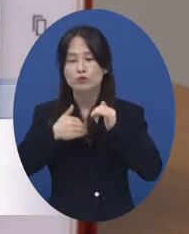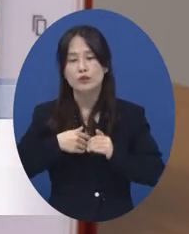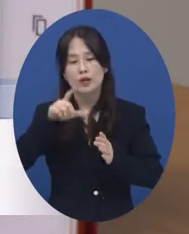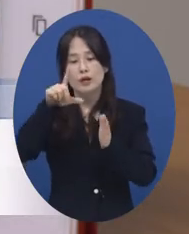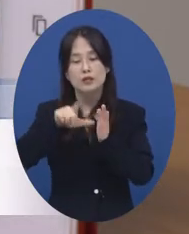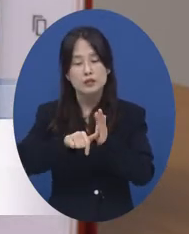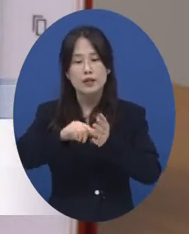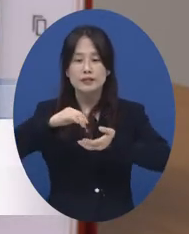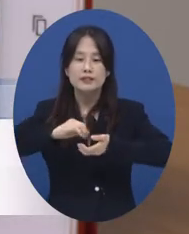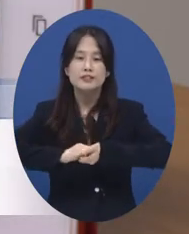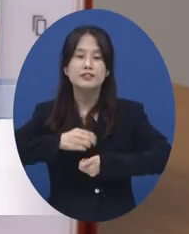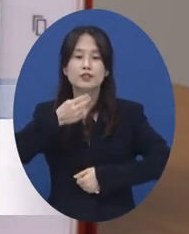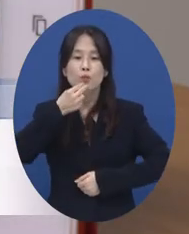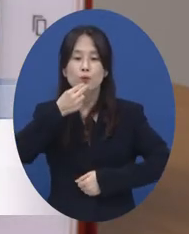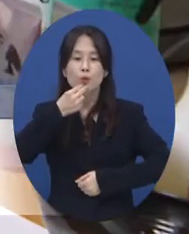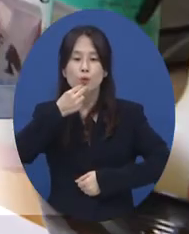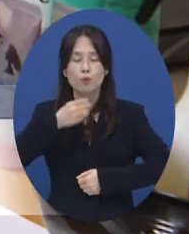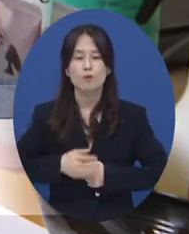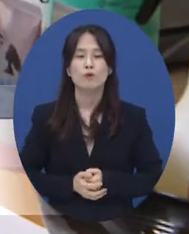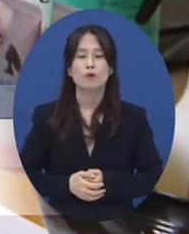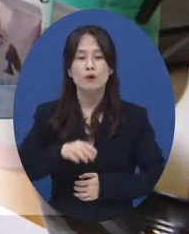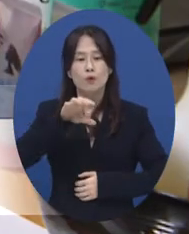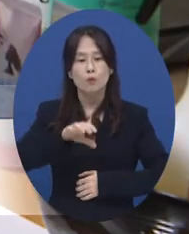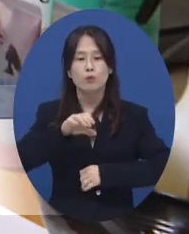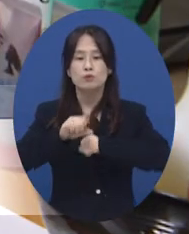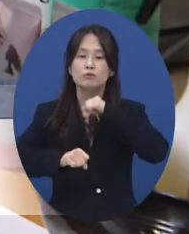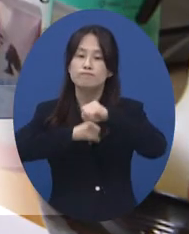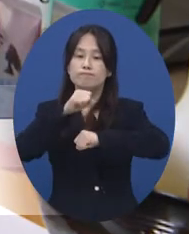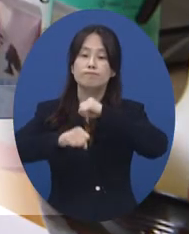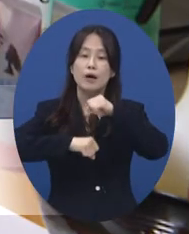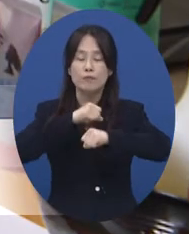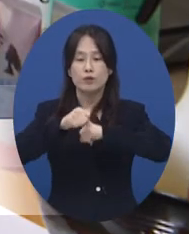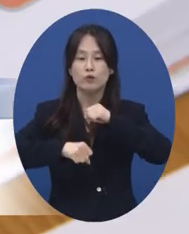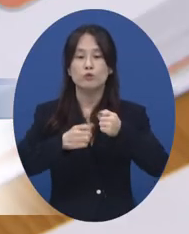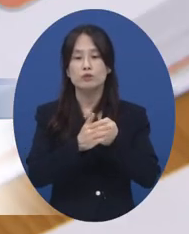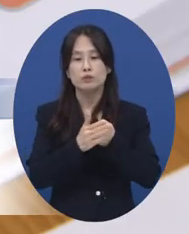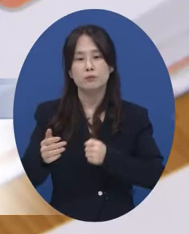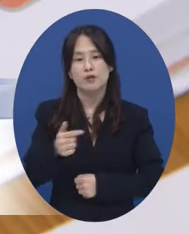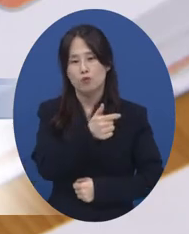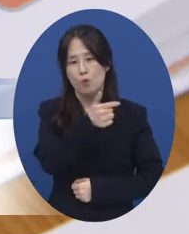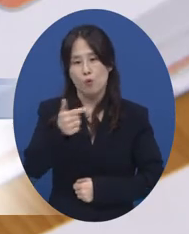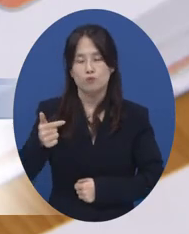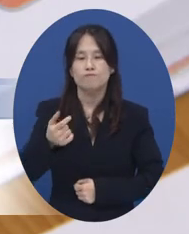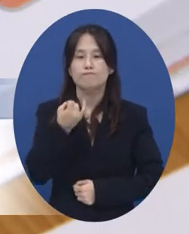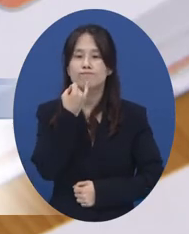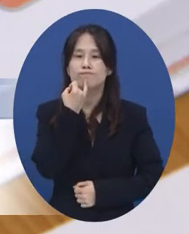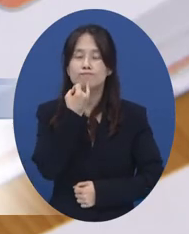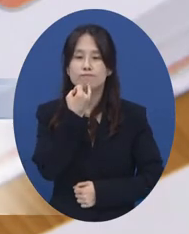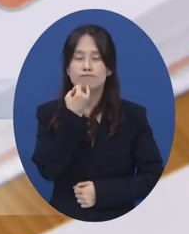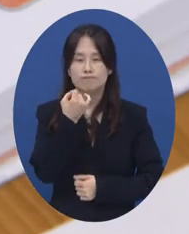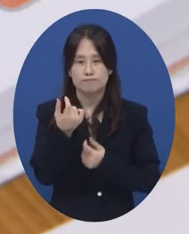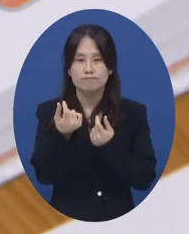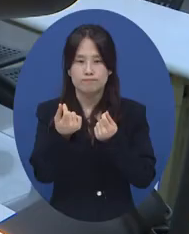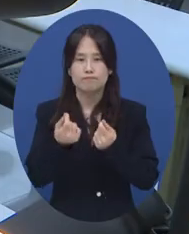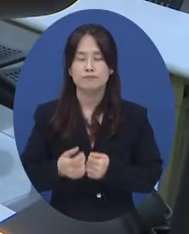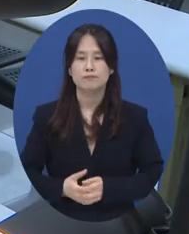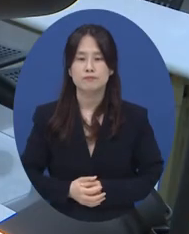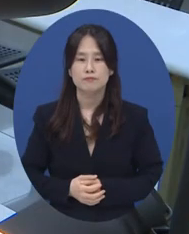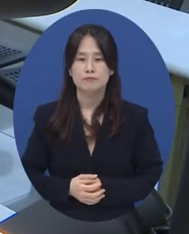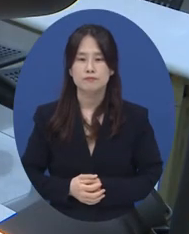이제 내가 시간에 구애받지 않고, 그다음 장소를 구애받지 않는다는 점에서 너무 괜찮은 것